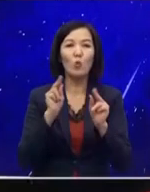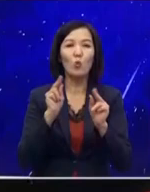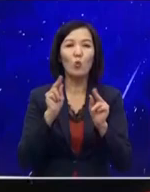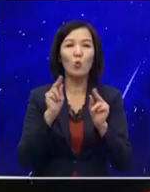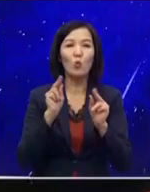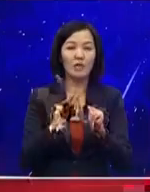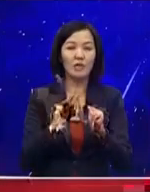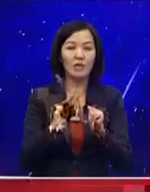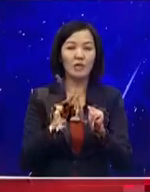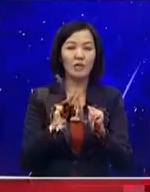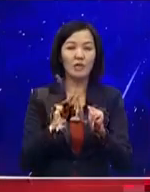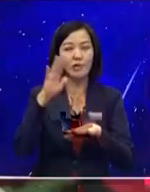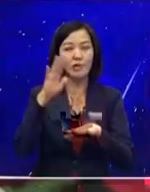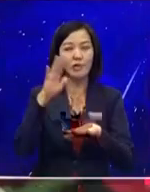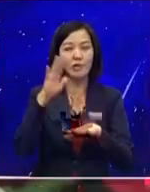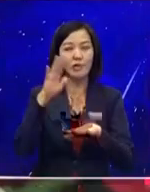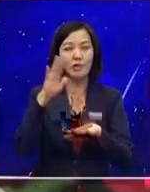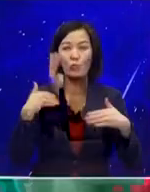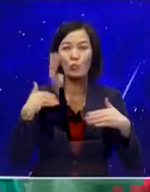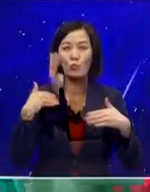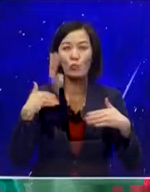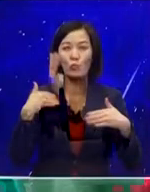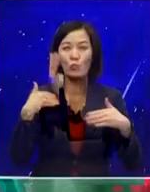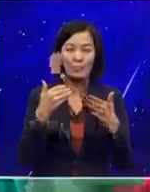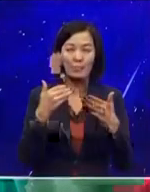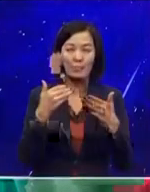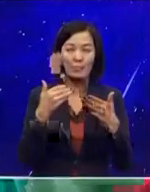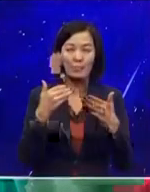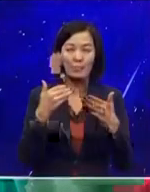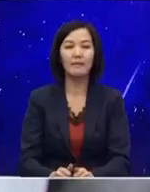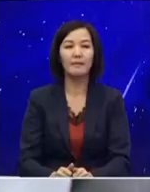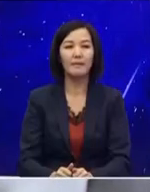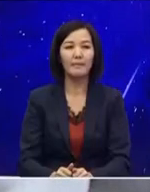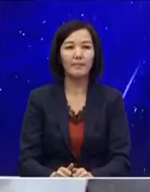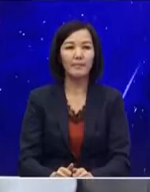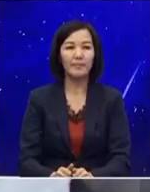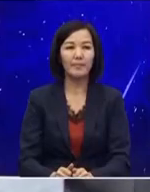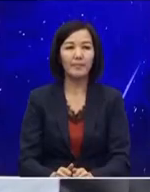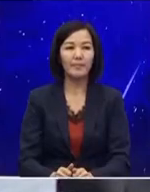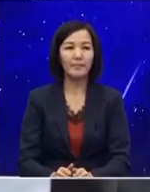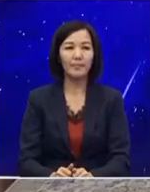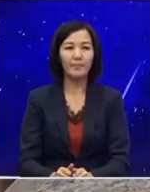лағатты жанды аймақ басшысы арнайы құттықтап, игілікті ісіне сәттілік тіледі.